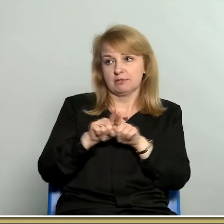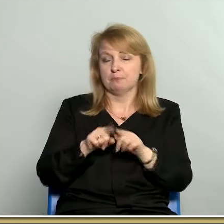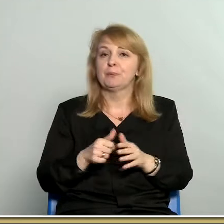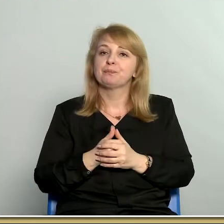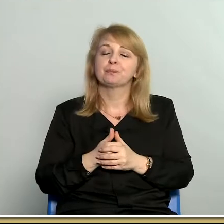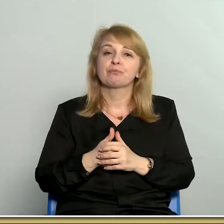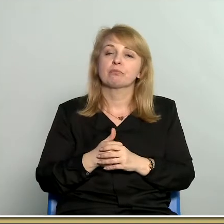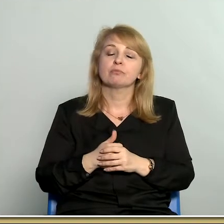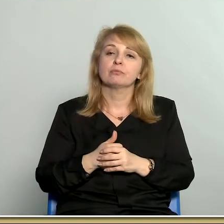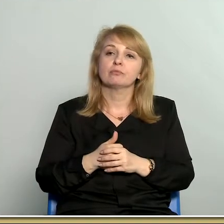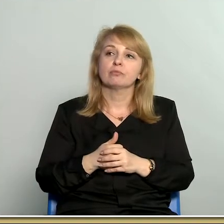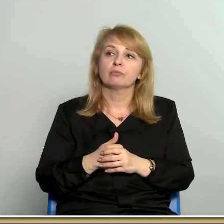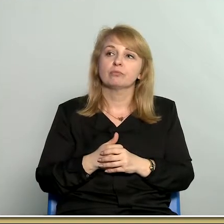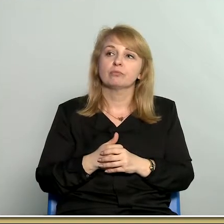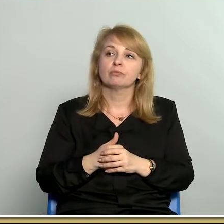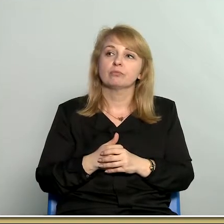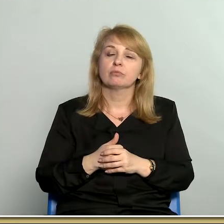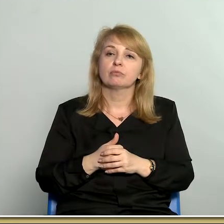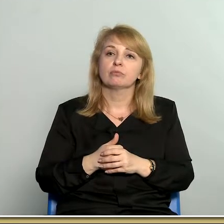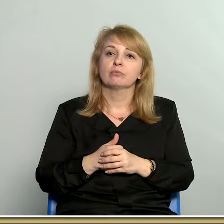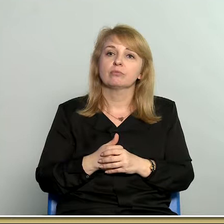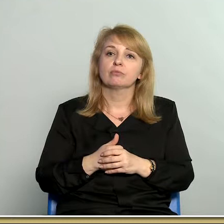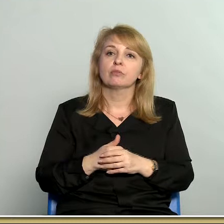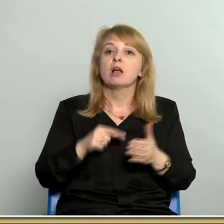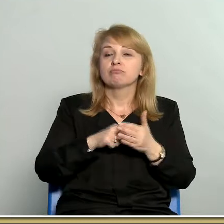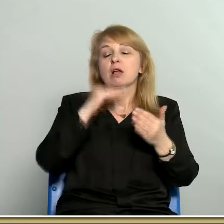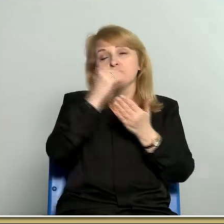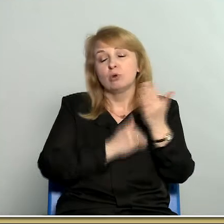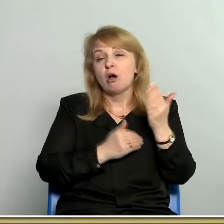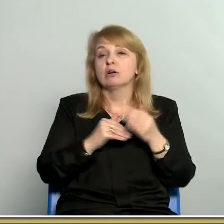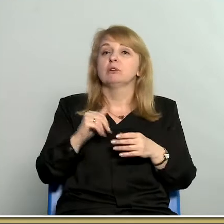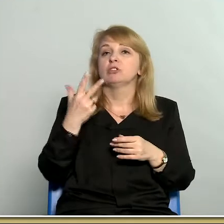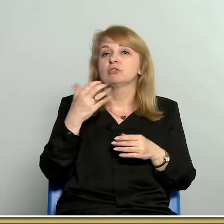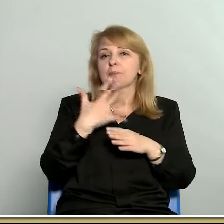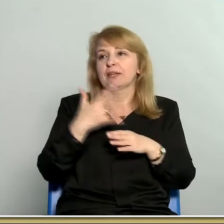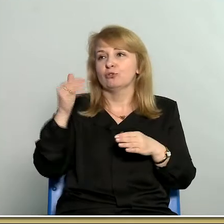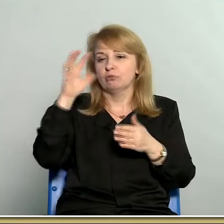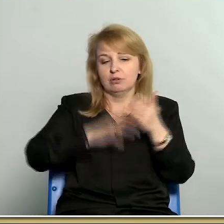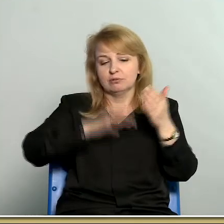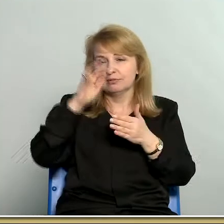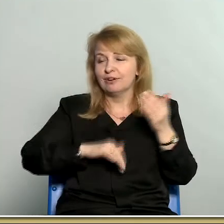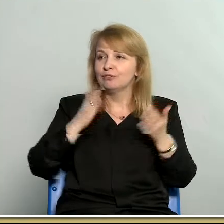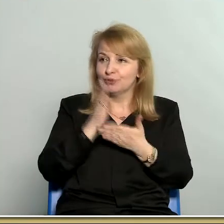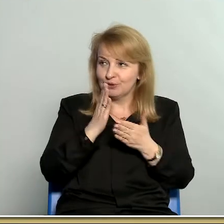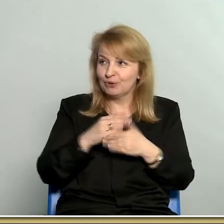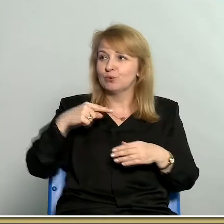I właściwie, jeżeli chodzi o nasz program, to te 350 stron już omówiłam.